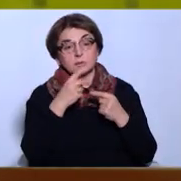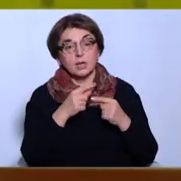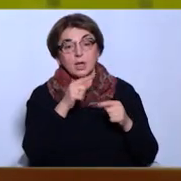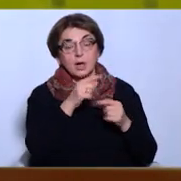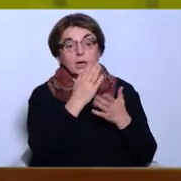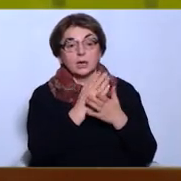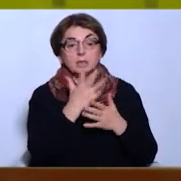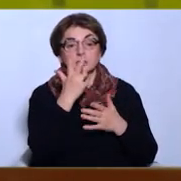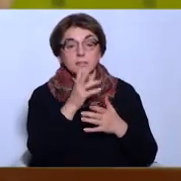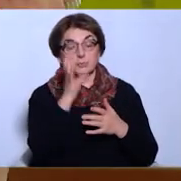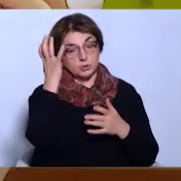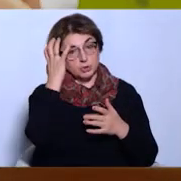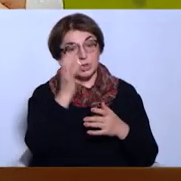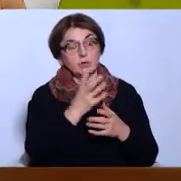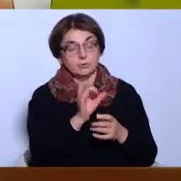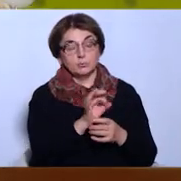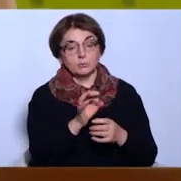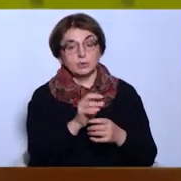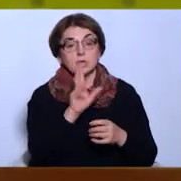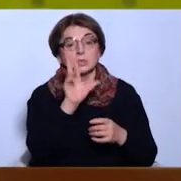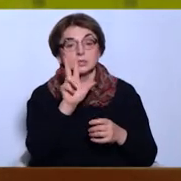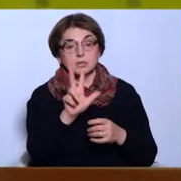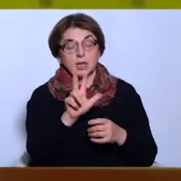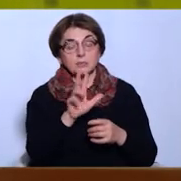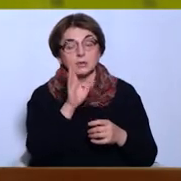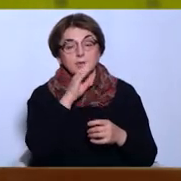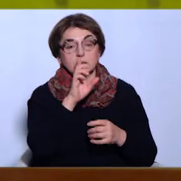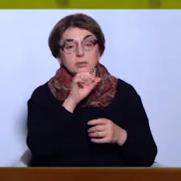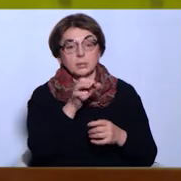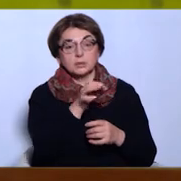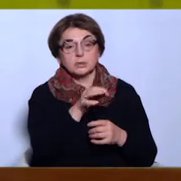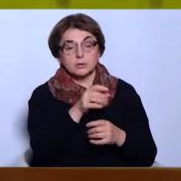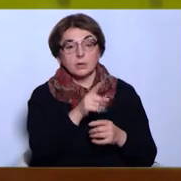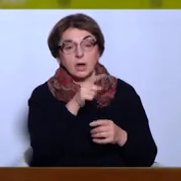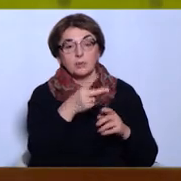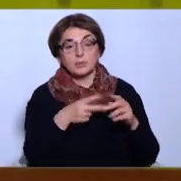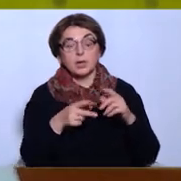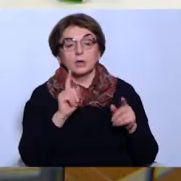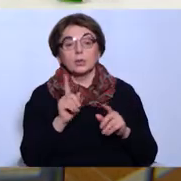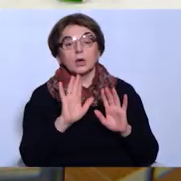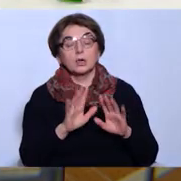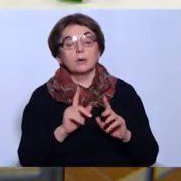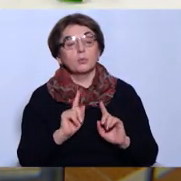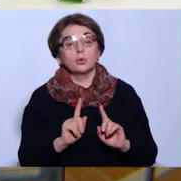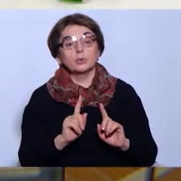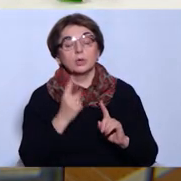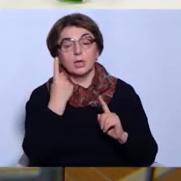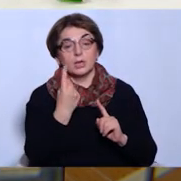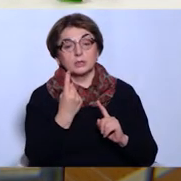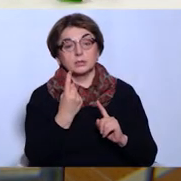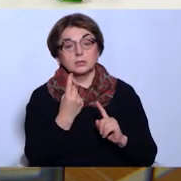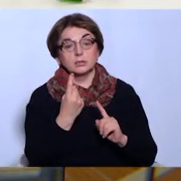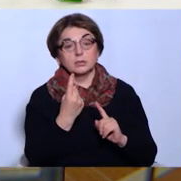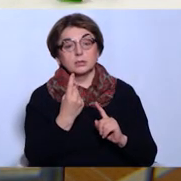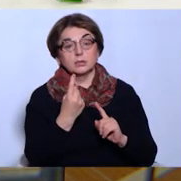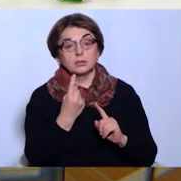გვაქვს 3 შავი ბურთულა, ანუ 3 ნახშირბადის ატომი. აქ გვაქვს 2. განსხვავება მათ შორის არის მხოლოდ 1